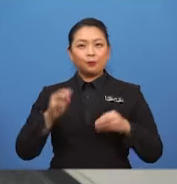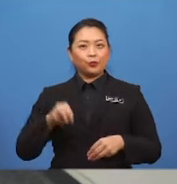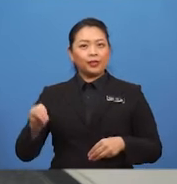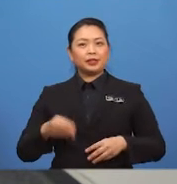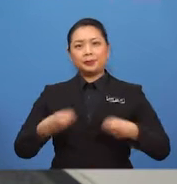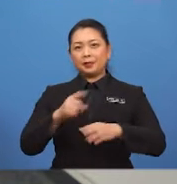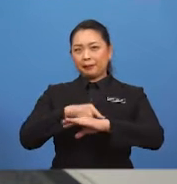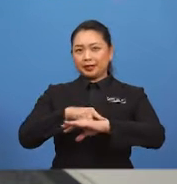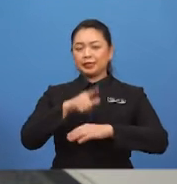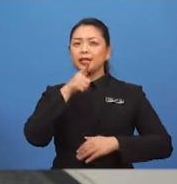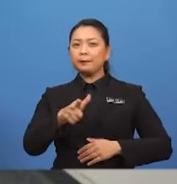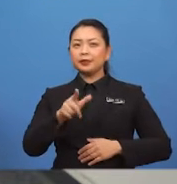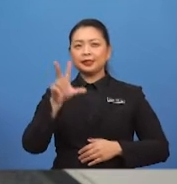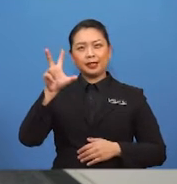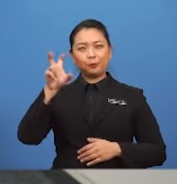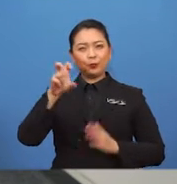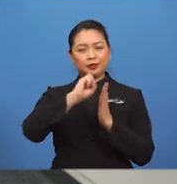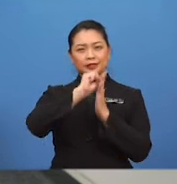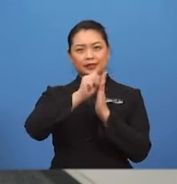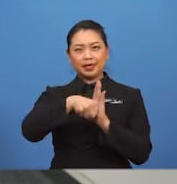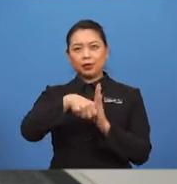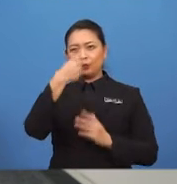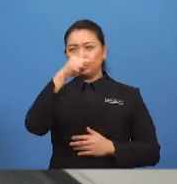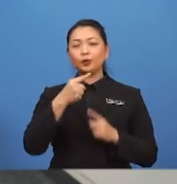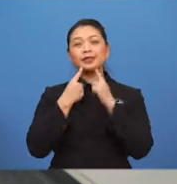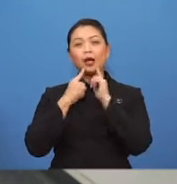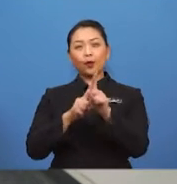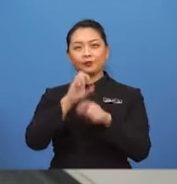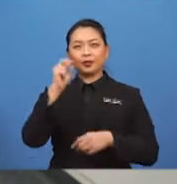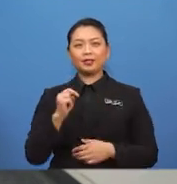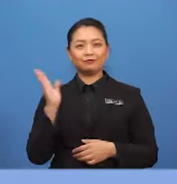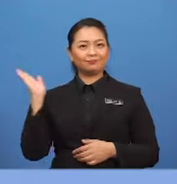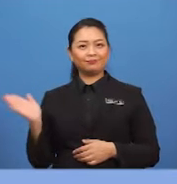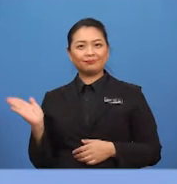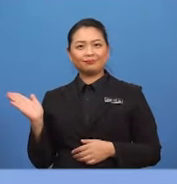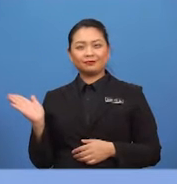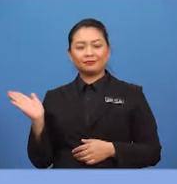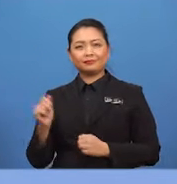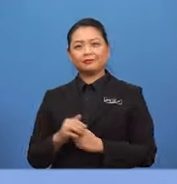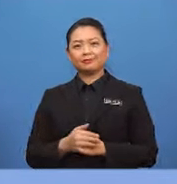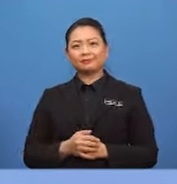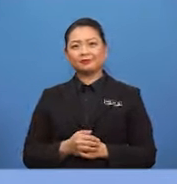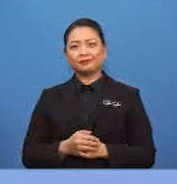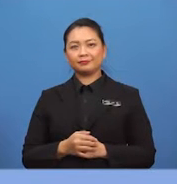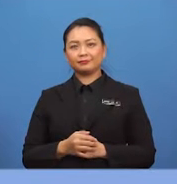Murid diberikan masa selama 30 saat untuk menjawab soalan ini.